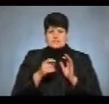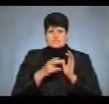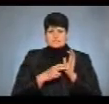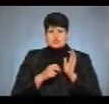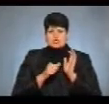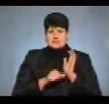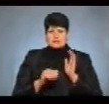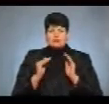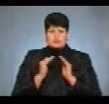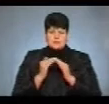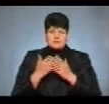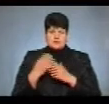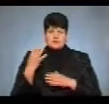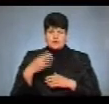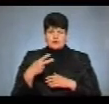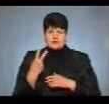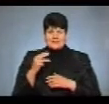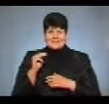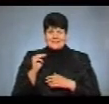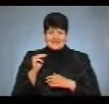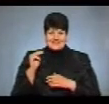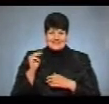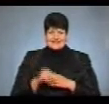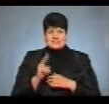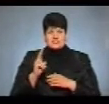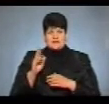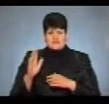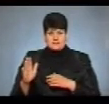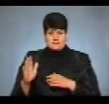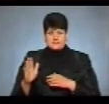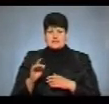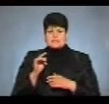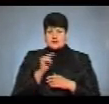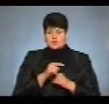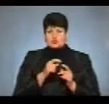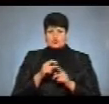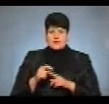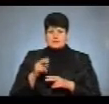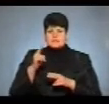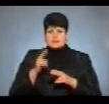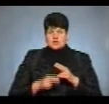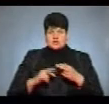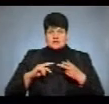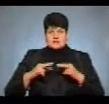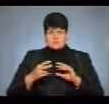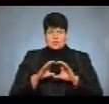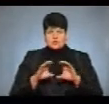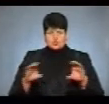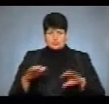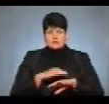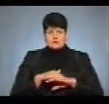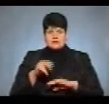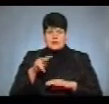760 будинків, майже 42 тисячі квартир, повідомив Богдан Миськів. За його словами, завершити заміну труб на вулицях Лесі